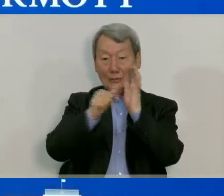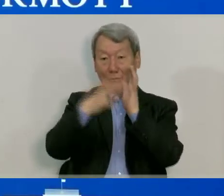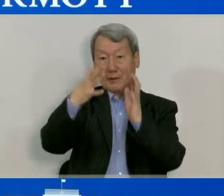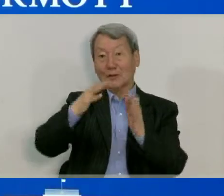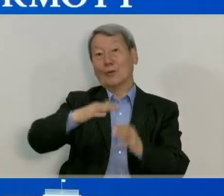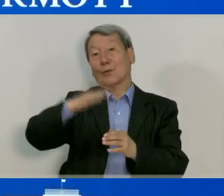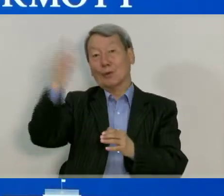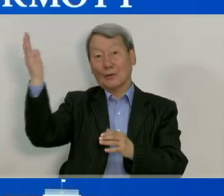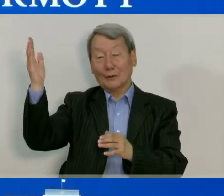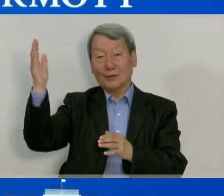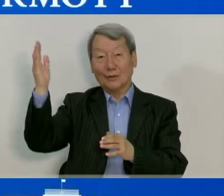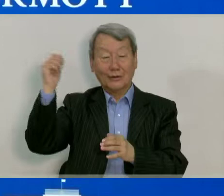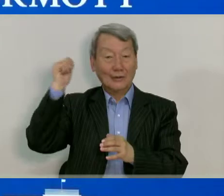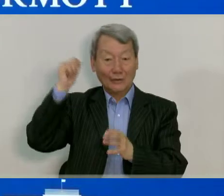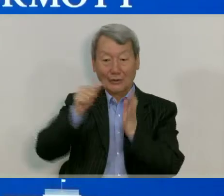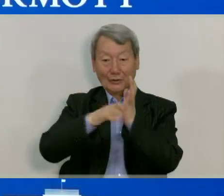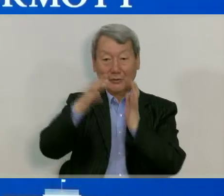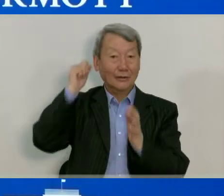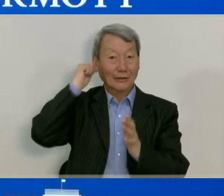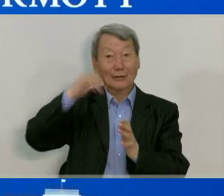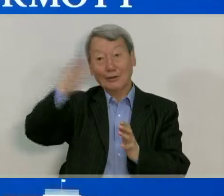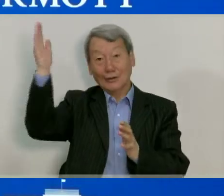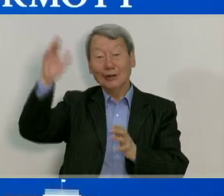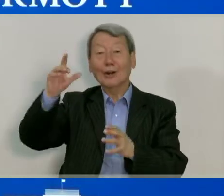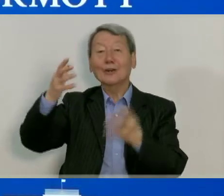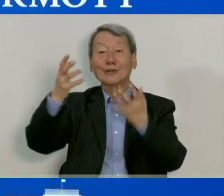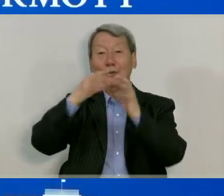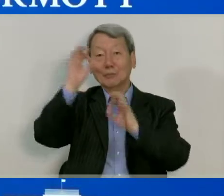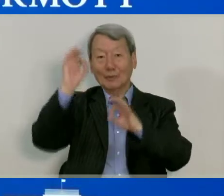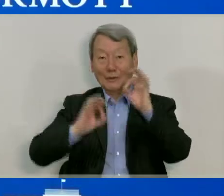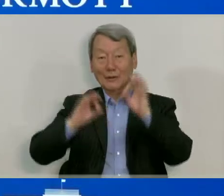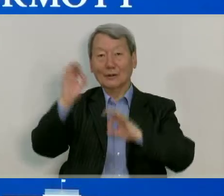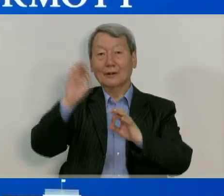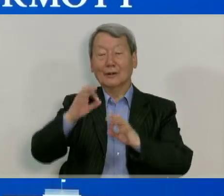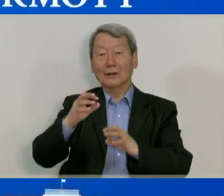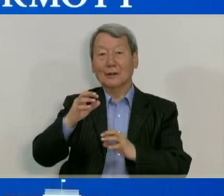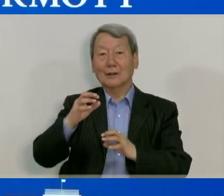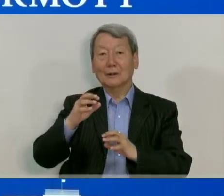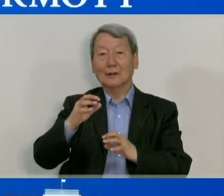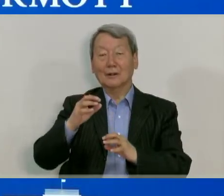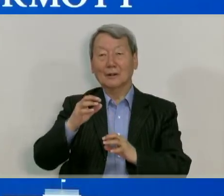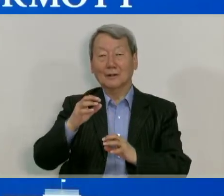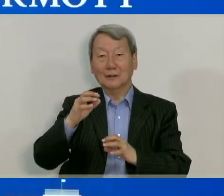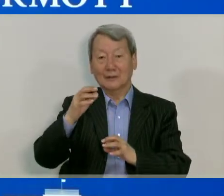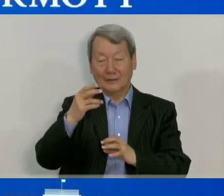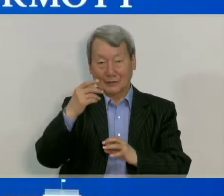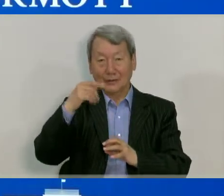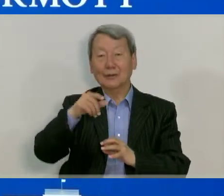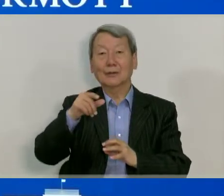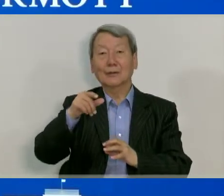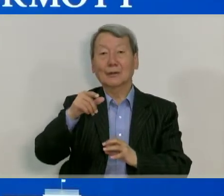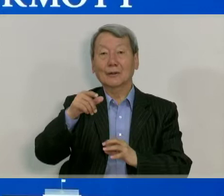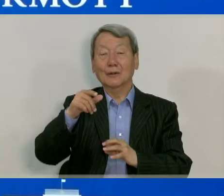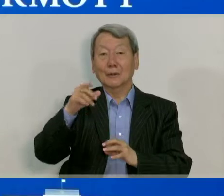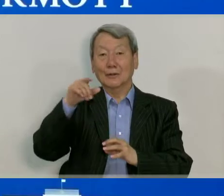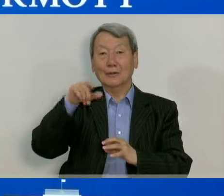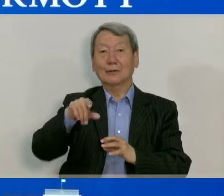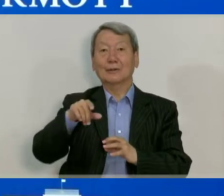65 жаштан өйдөрөк болгондору ооруп калганы 2 эсе бийигирээк болуп атат.